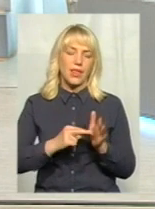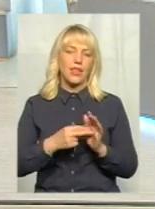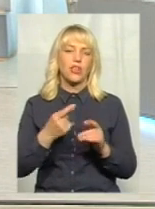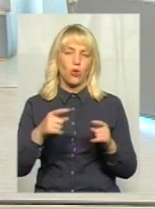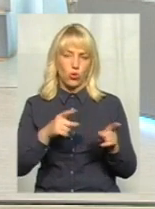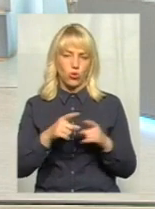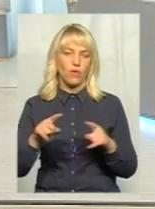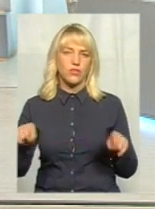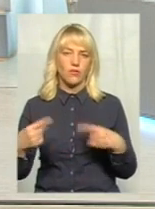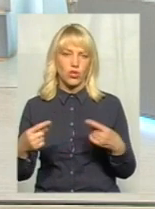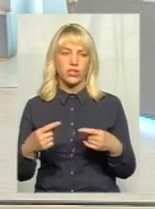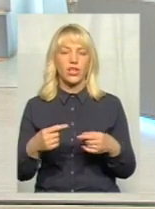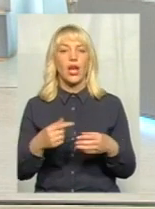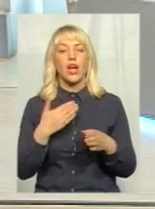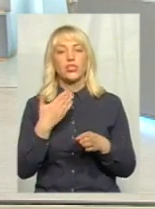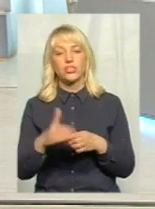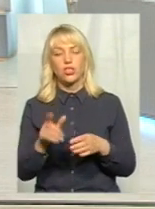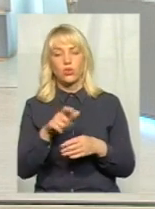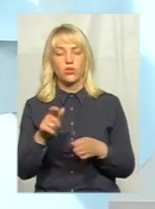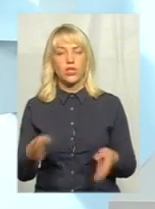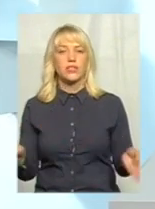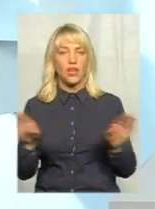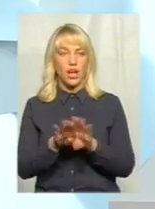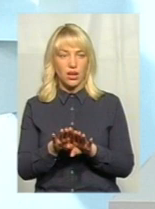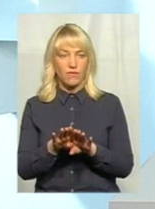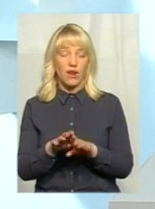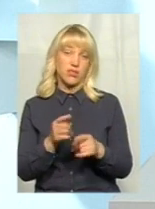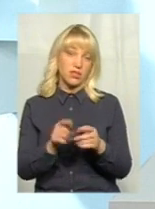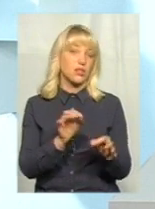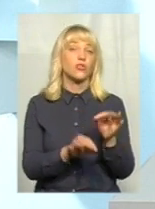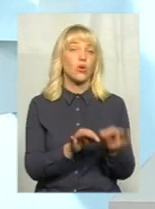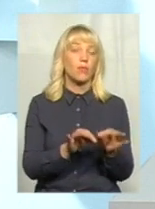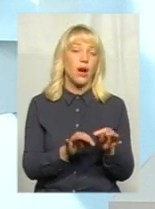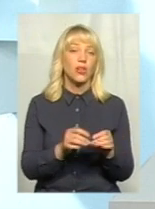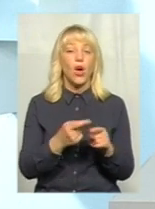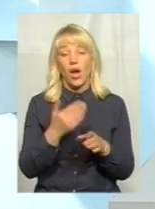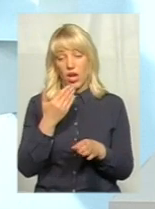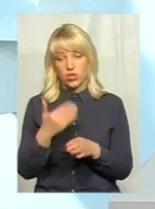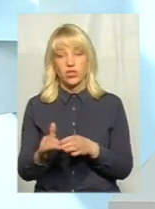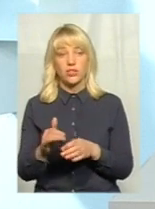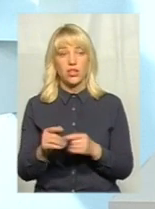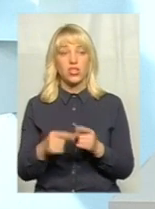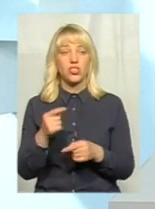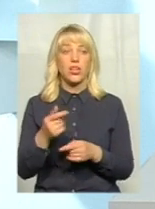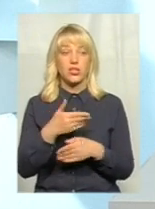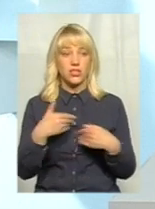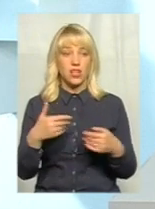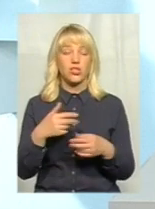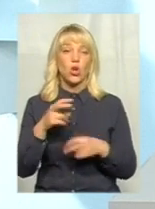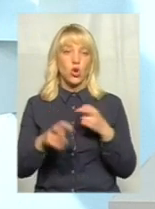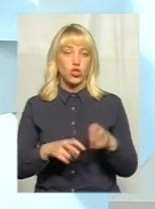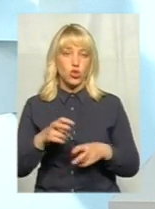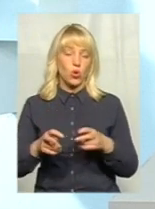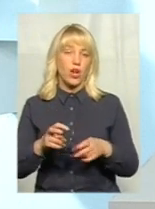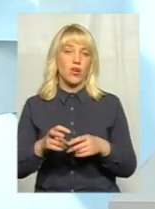людей потім закривається, якби це нормально, а частина людей далі, навіть через нас, потім шукають робочу силу і створюють